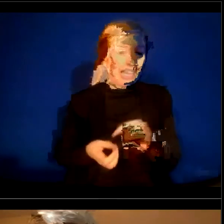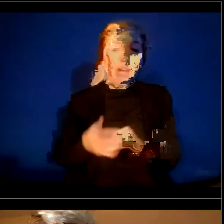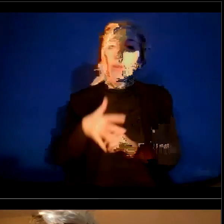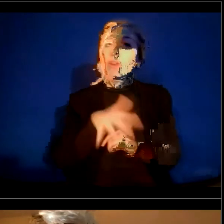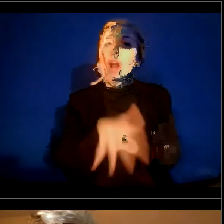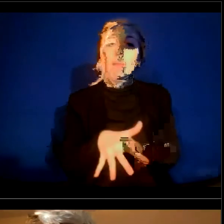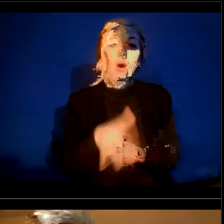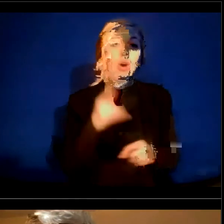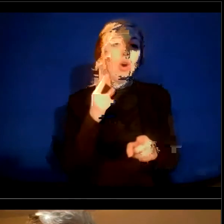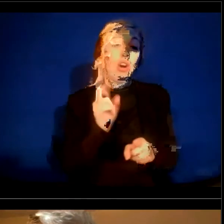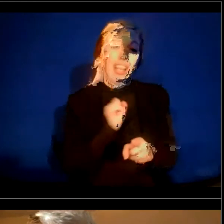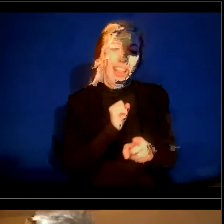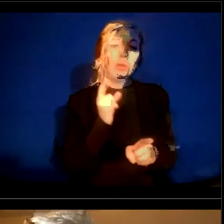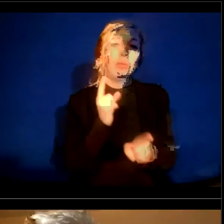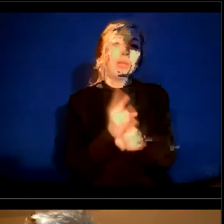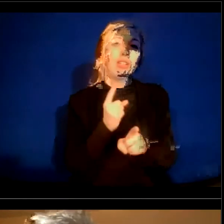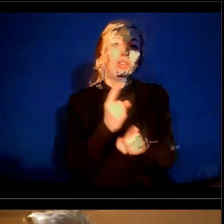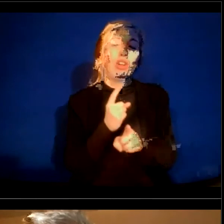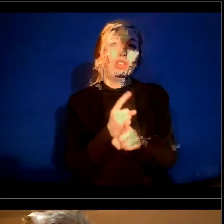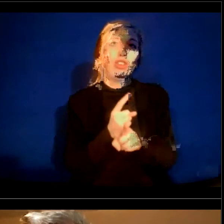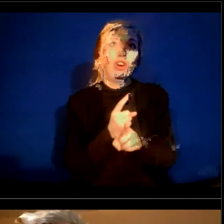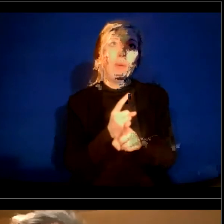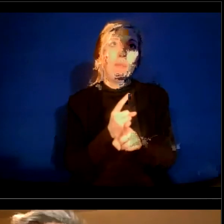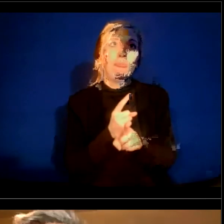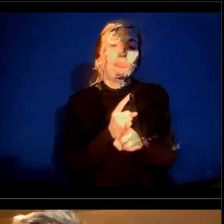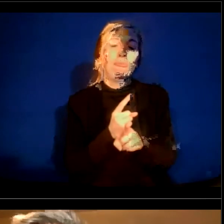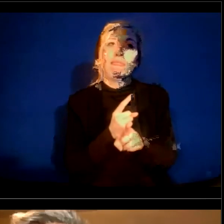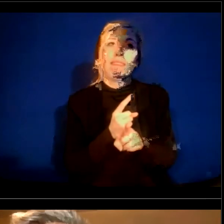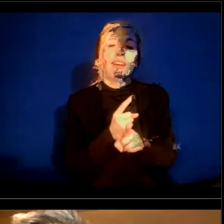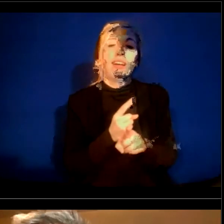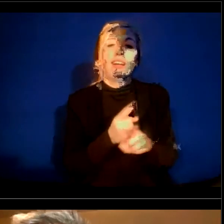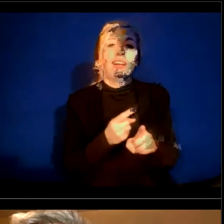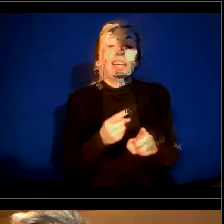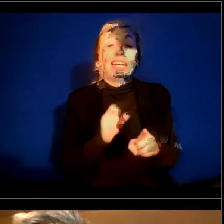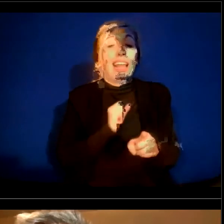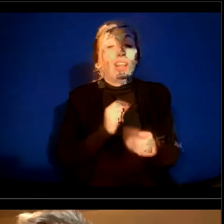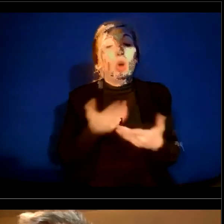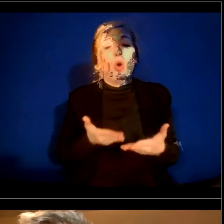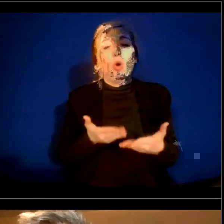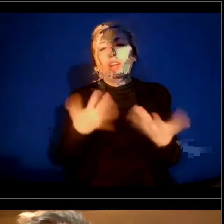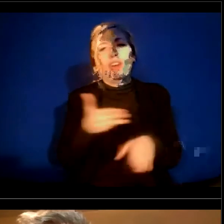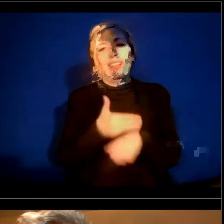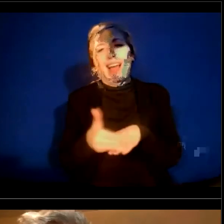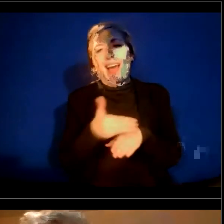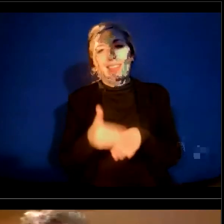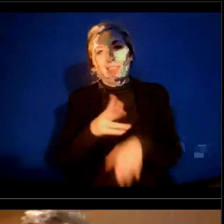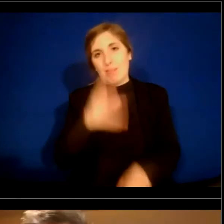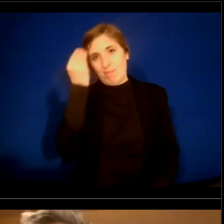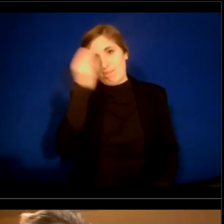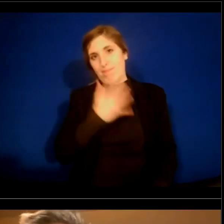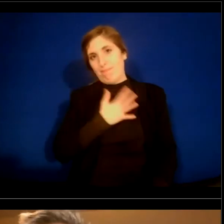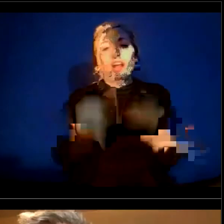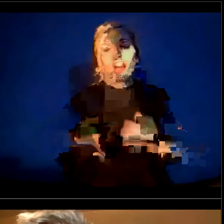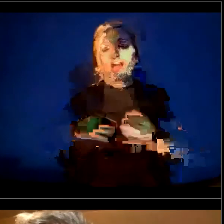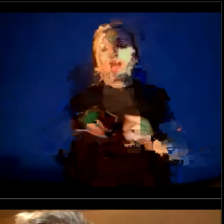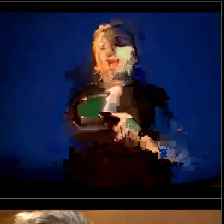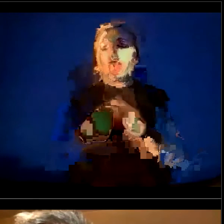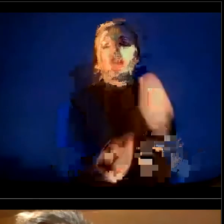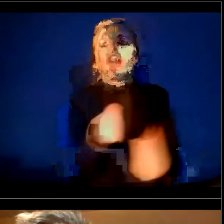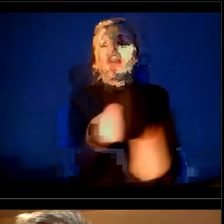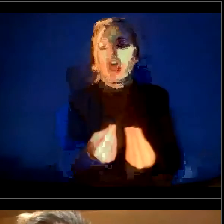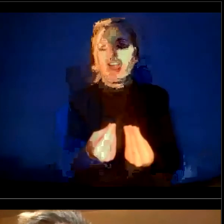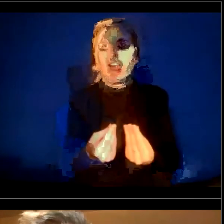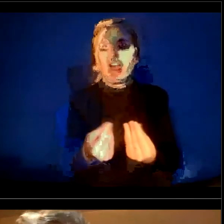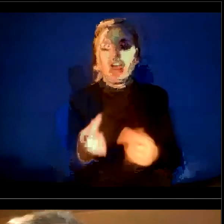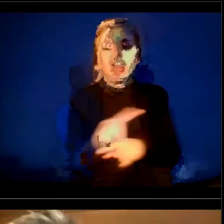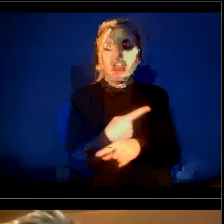scappata dal Donbass, non ce n'è, se va bene, appunto in Polonia, perché è scappata anche da Kiev, tanto sanno già